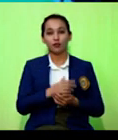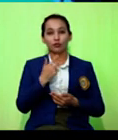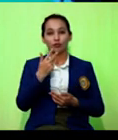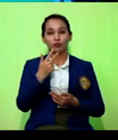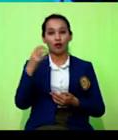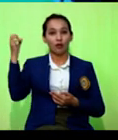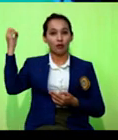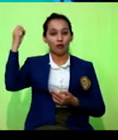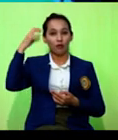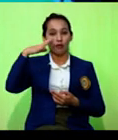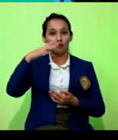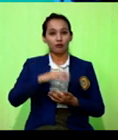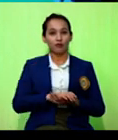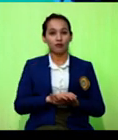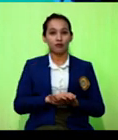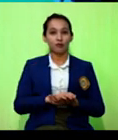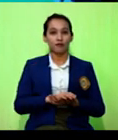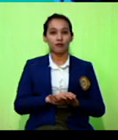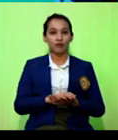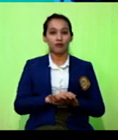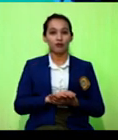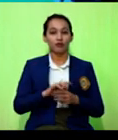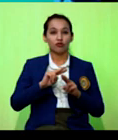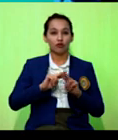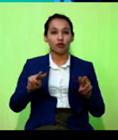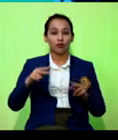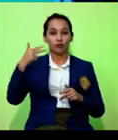quyosh va u teng 30 ga.